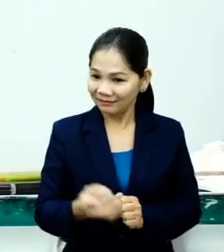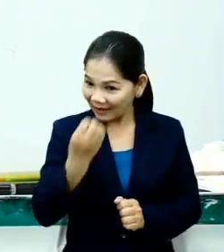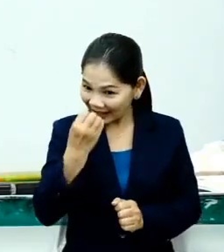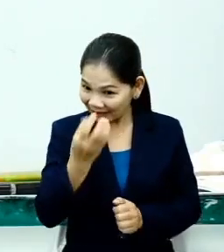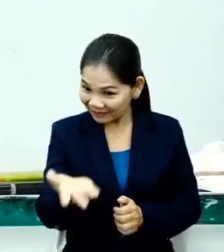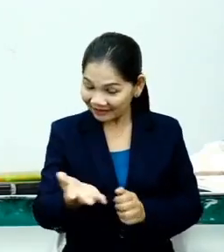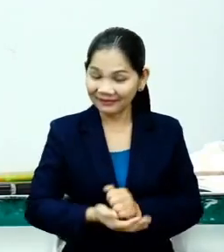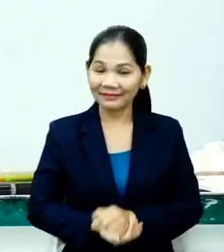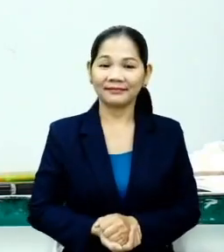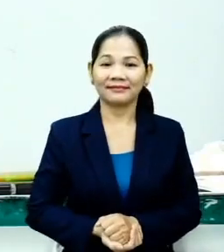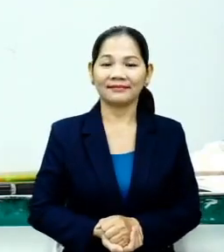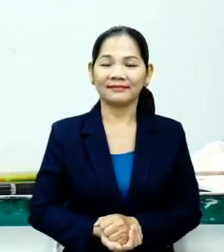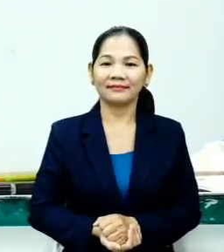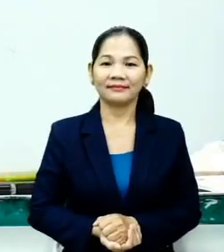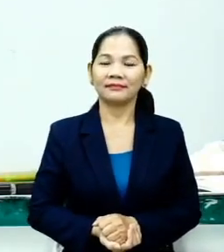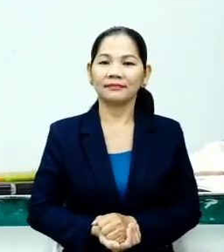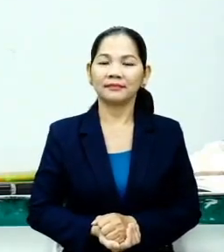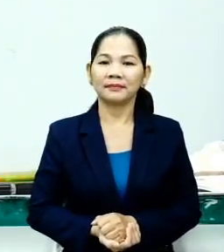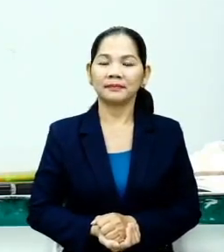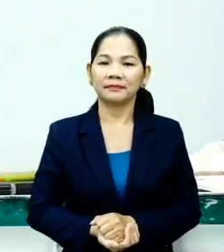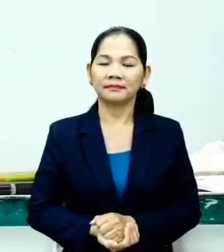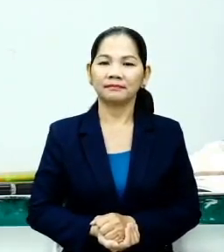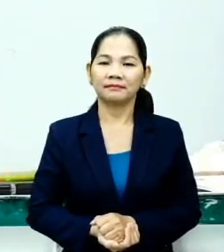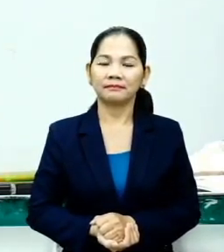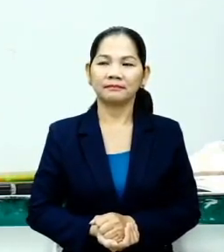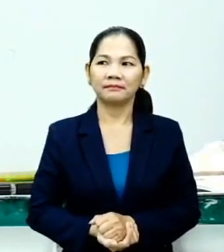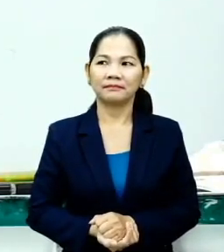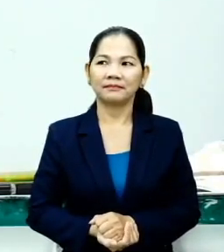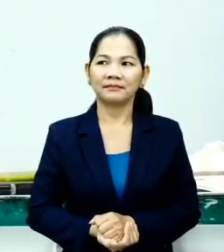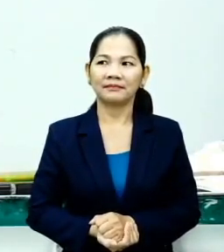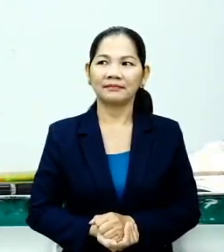Chà, à lớp con sẽ đám.